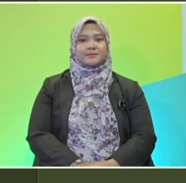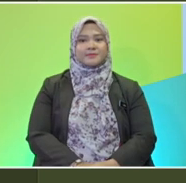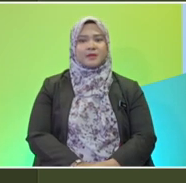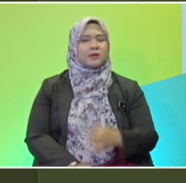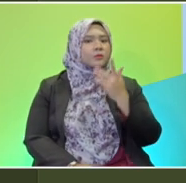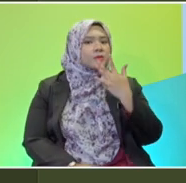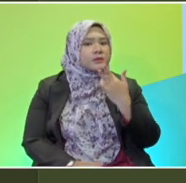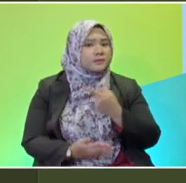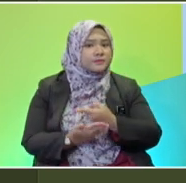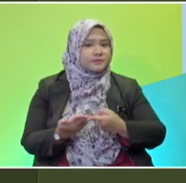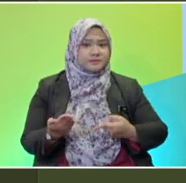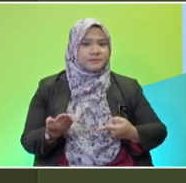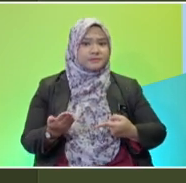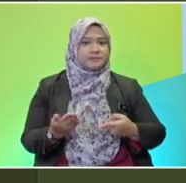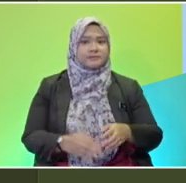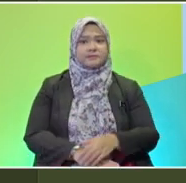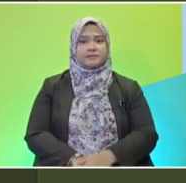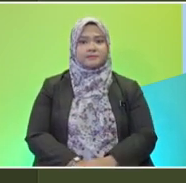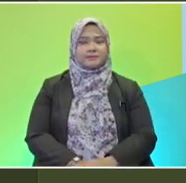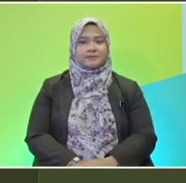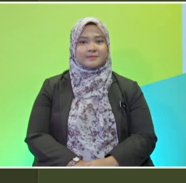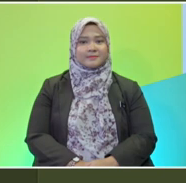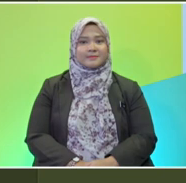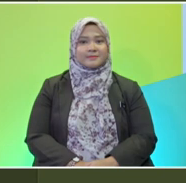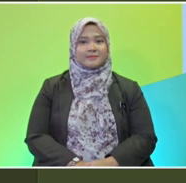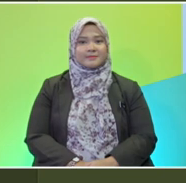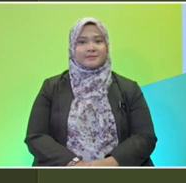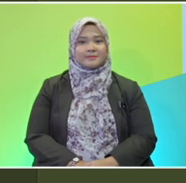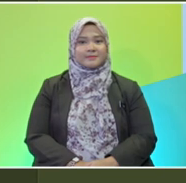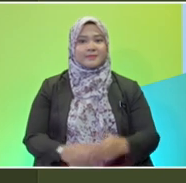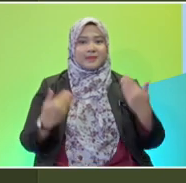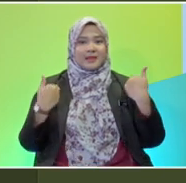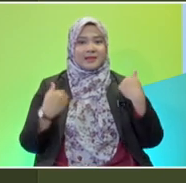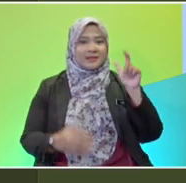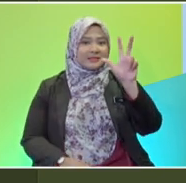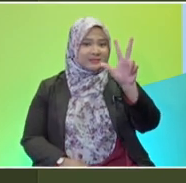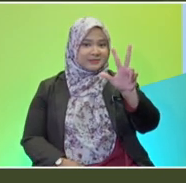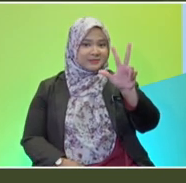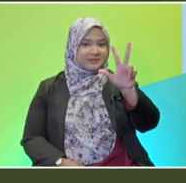Oke ini adalah uang-uang kertas yang akan kita kenali hari ini